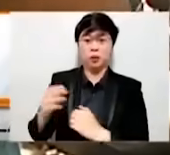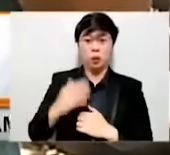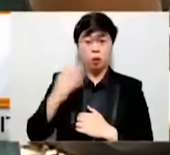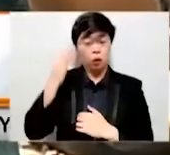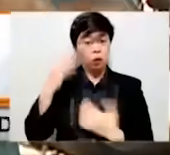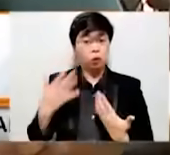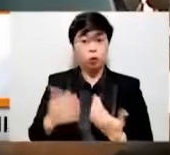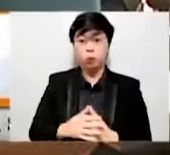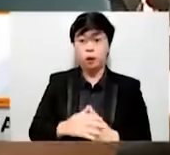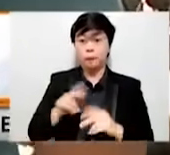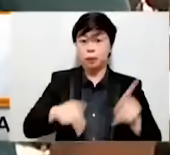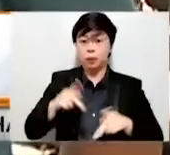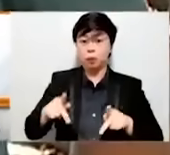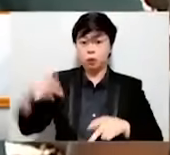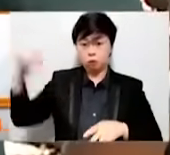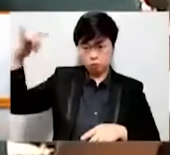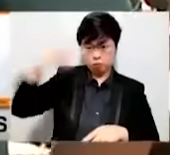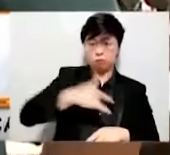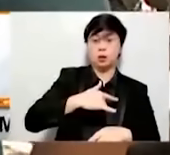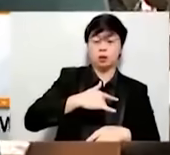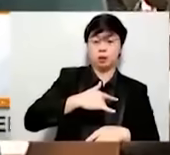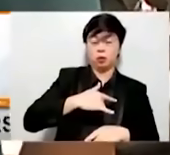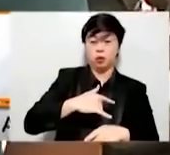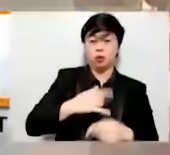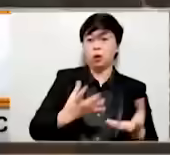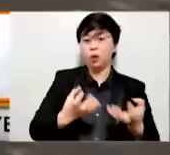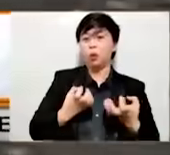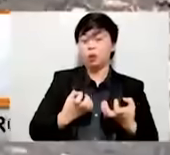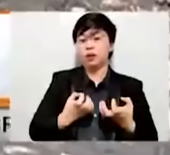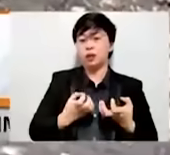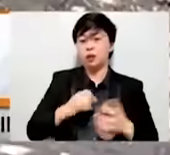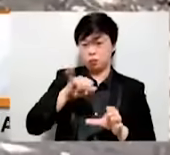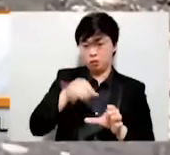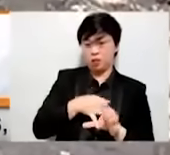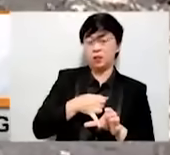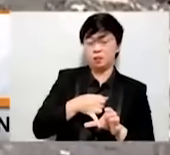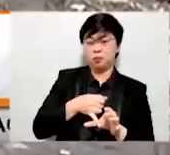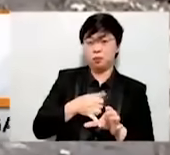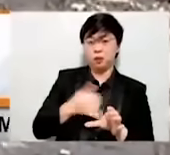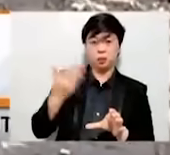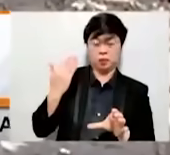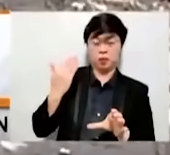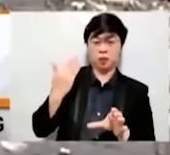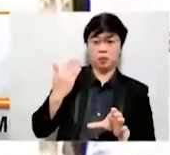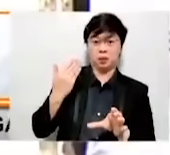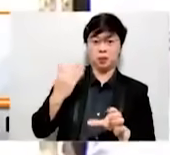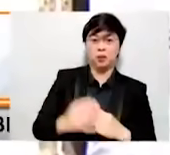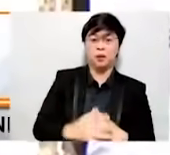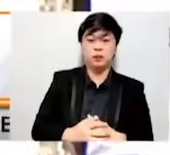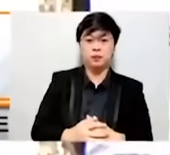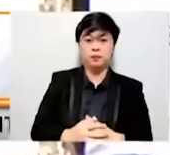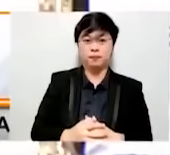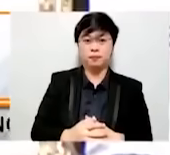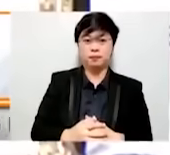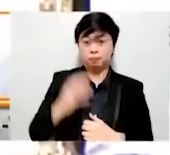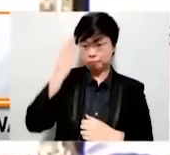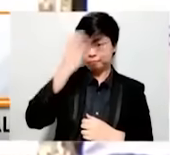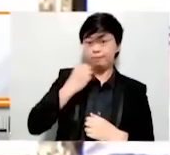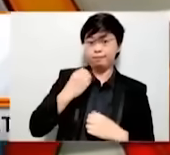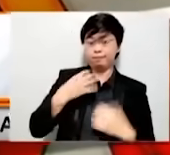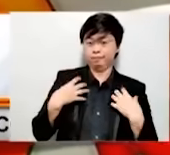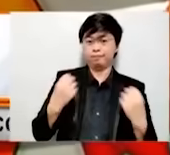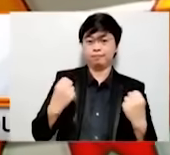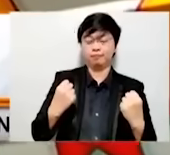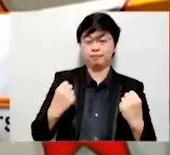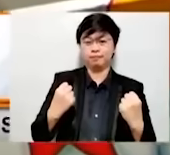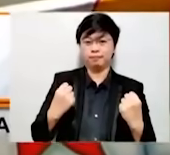na jeep, natutuwa sa jeep. Kung sa tibay at ganda, kayang-kaya rin ito makipagsabayan